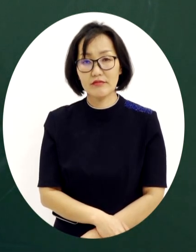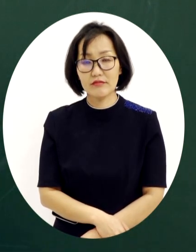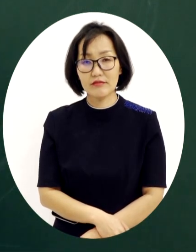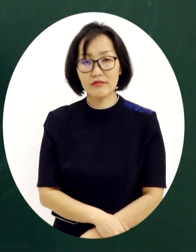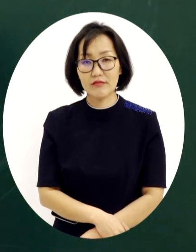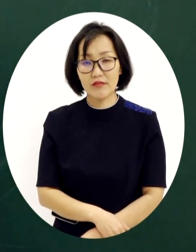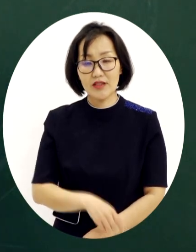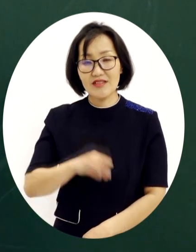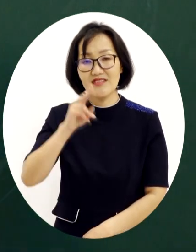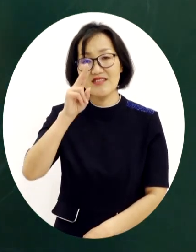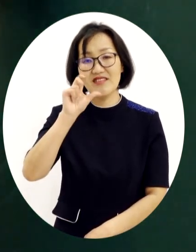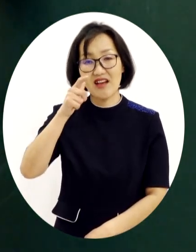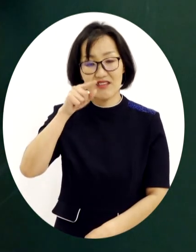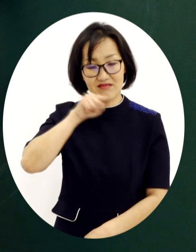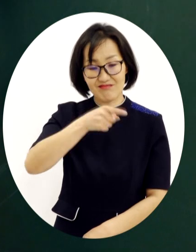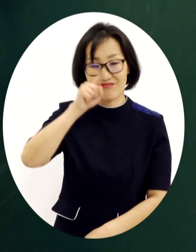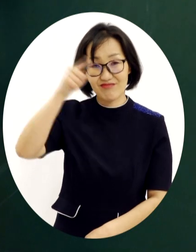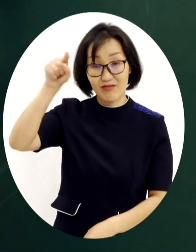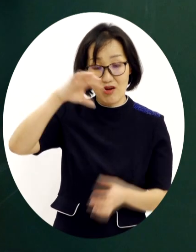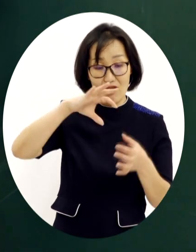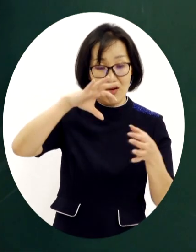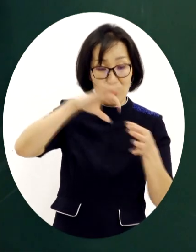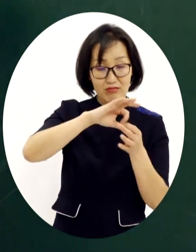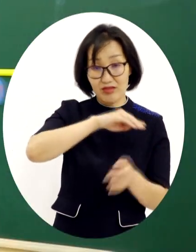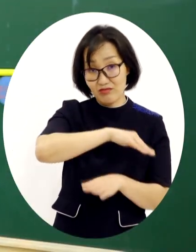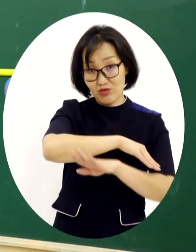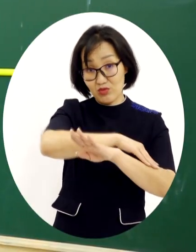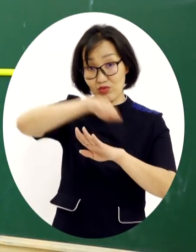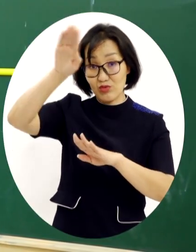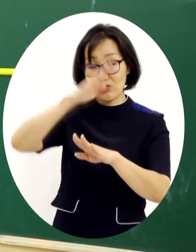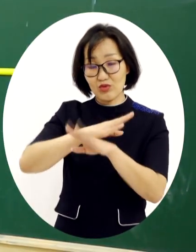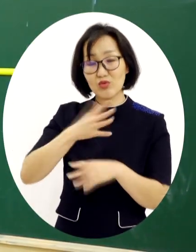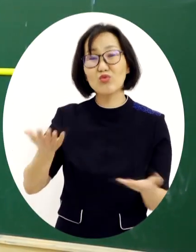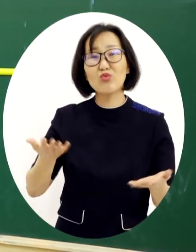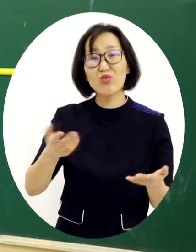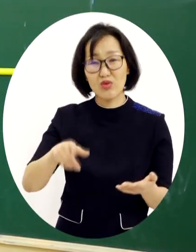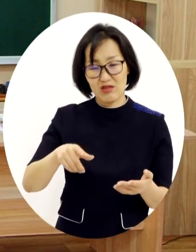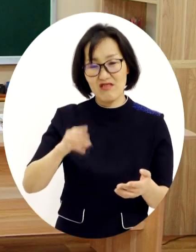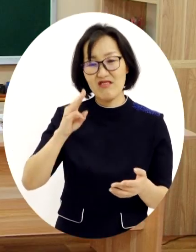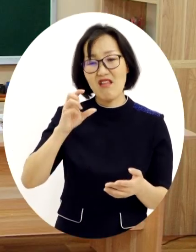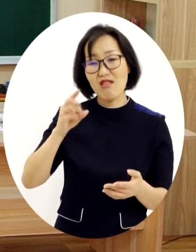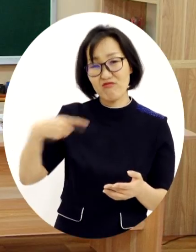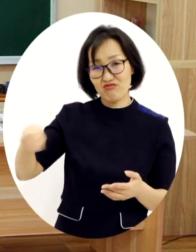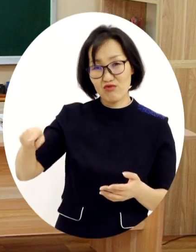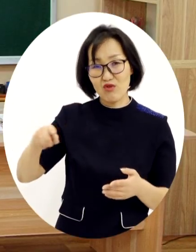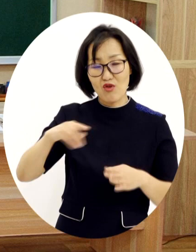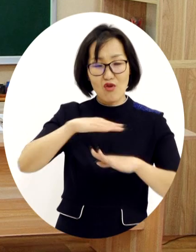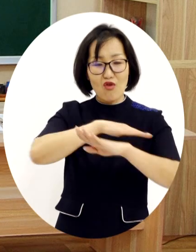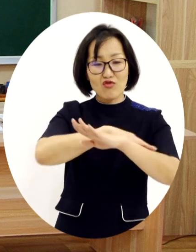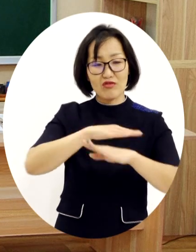холбохоор юу үүсэж байна? Тэлмэнгийн өсөлтийн график үүсэж